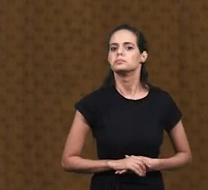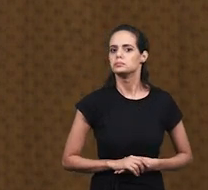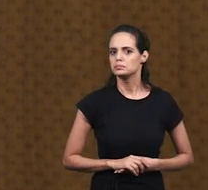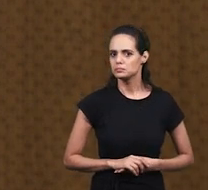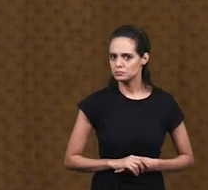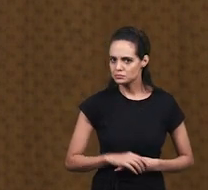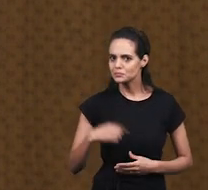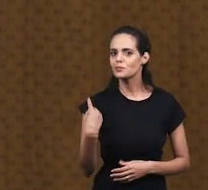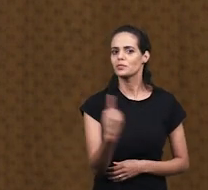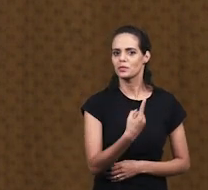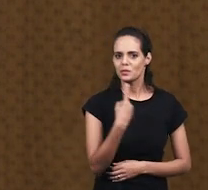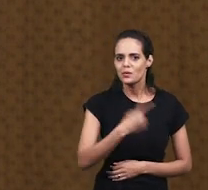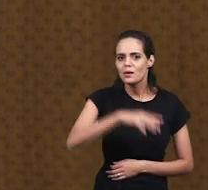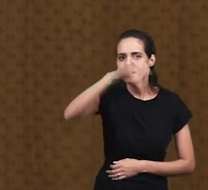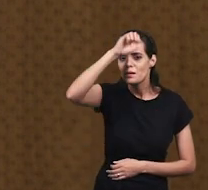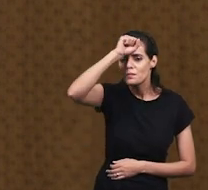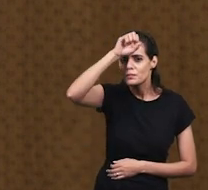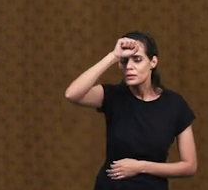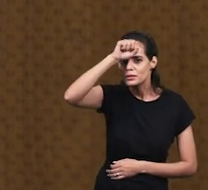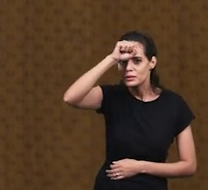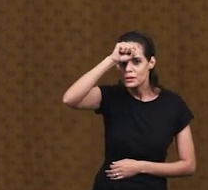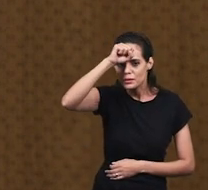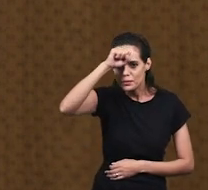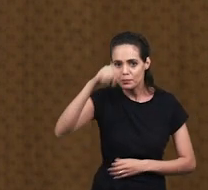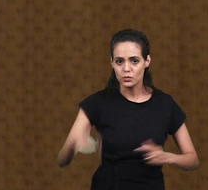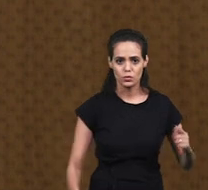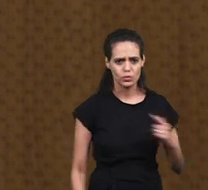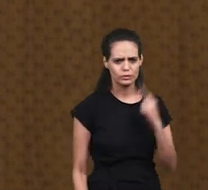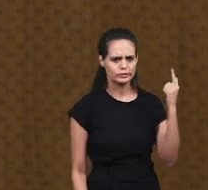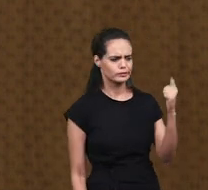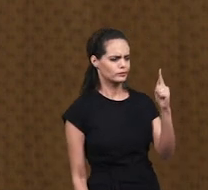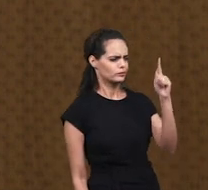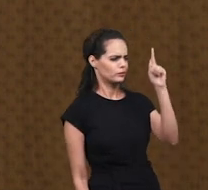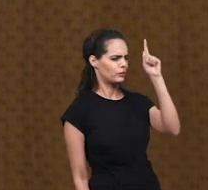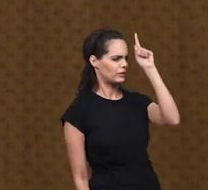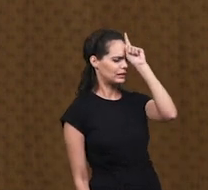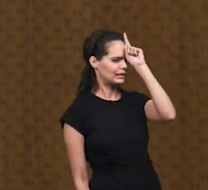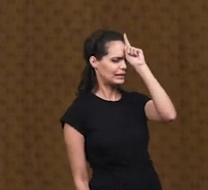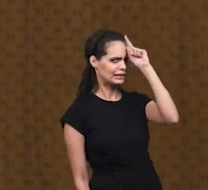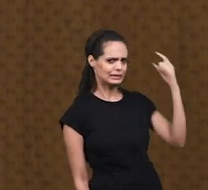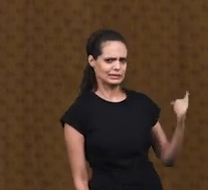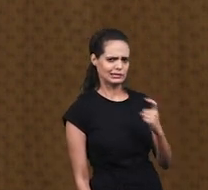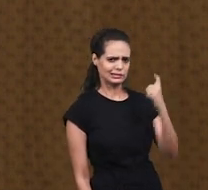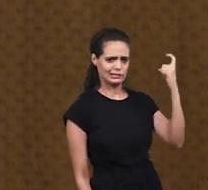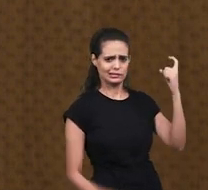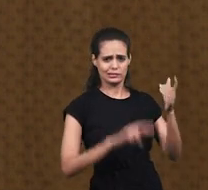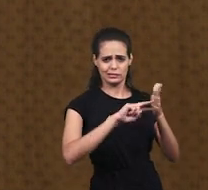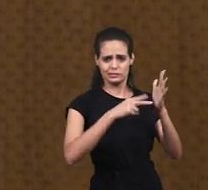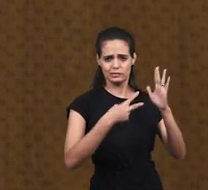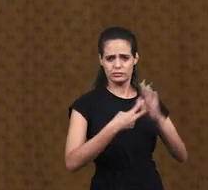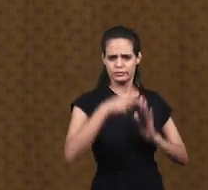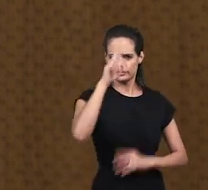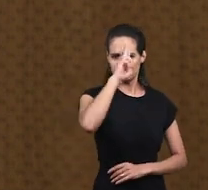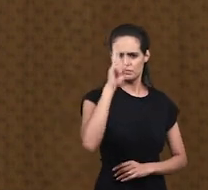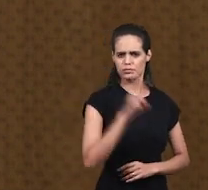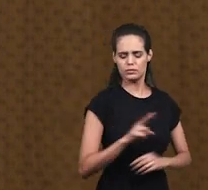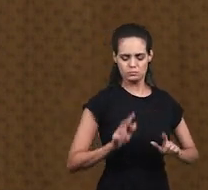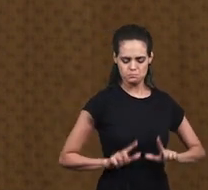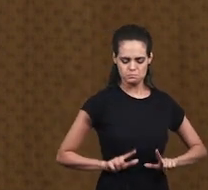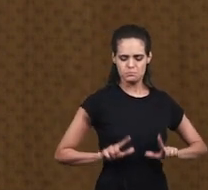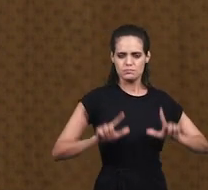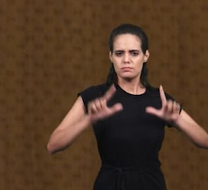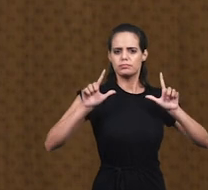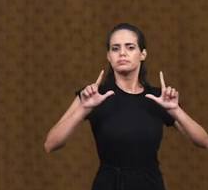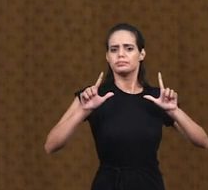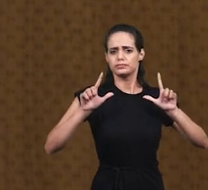que le grand Goliath, que c'est le genre de la chair, la vanité, toutes ces choses qui entourent